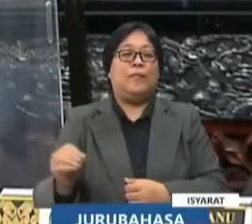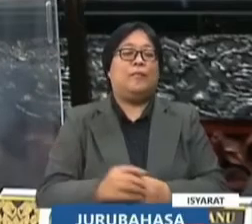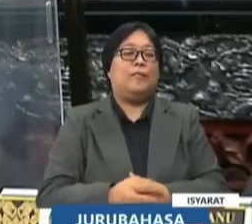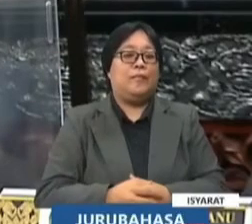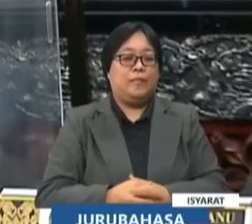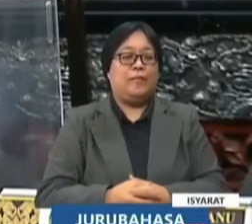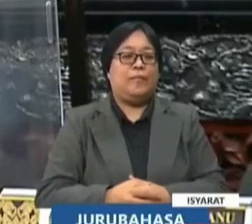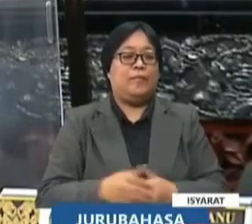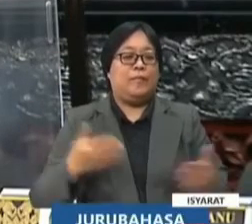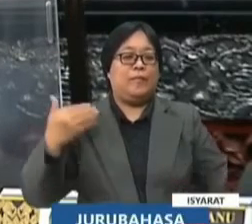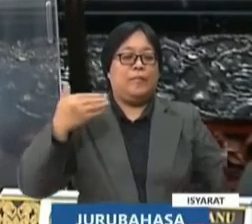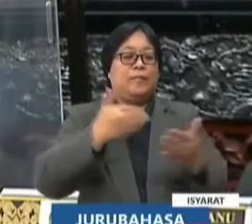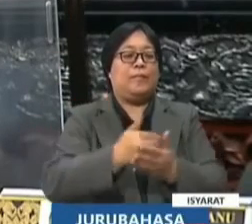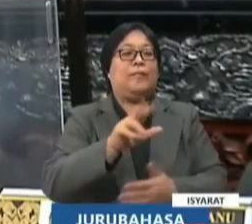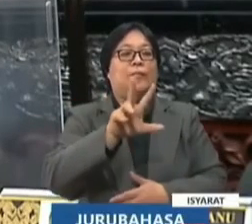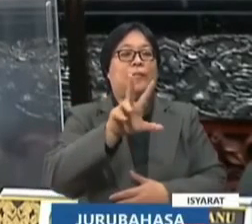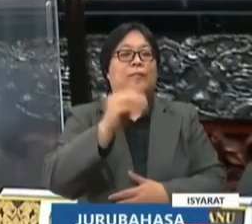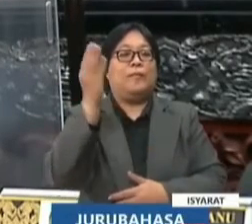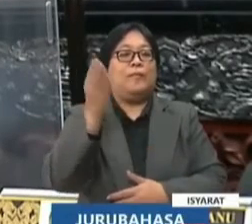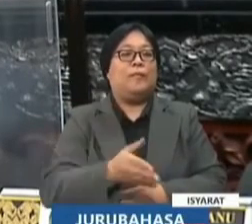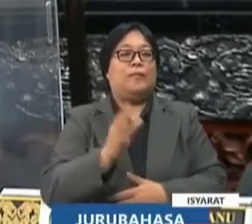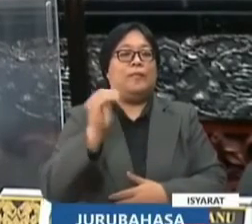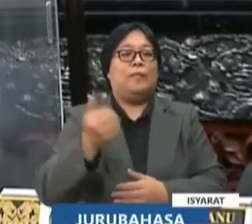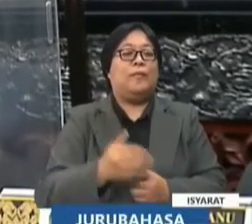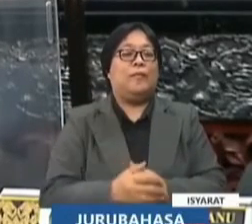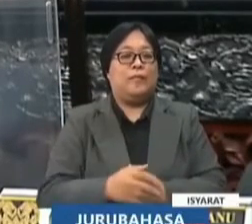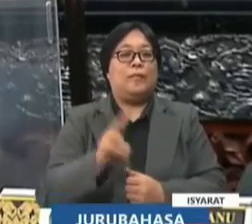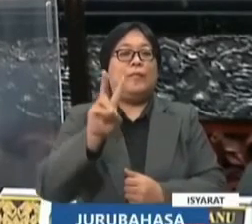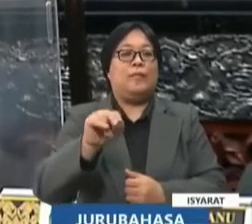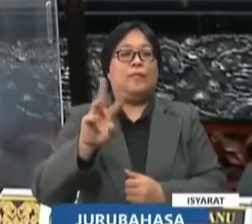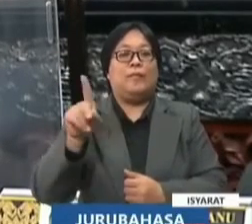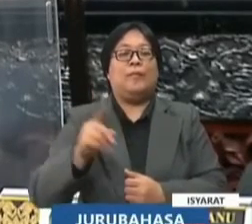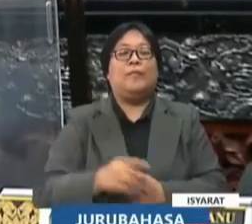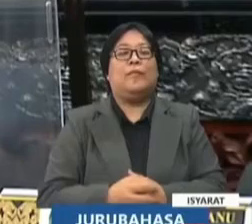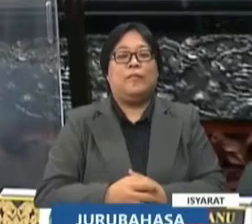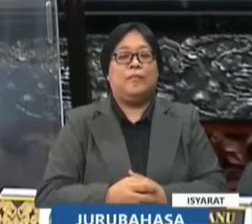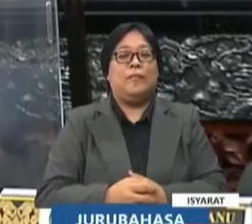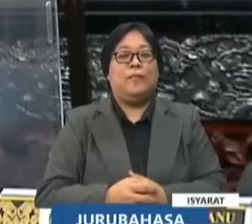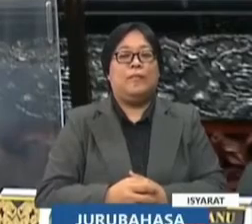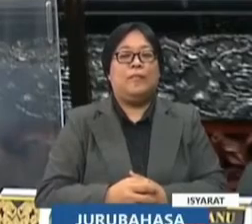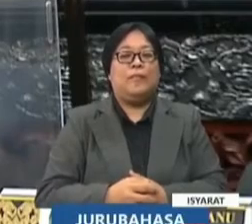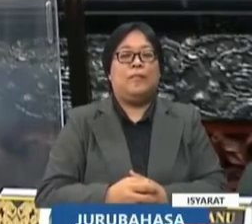0.001%. Sehingga 30 hari bulan 10, 2021,